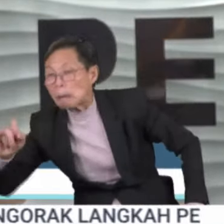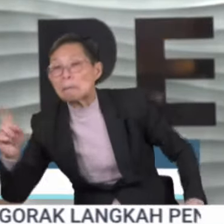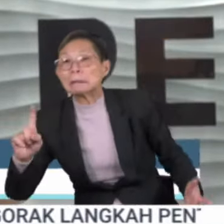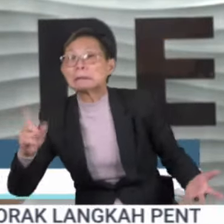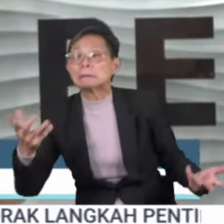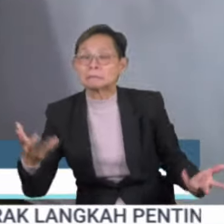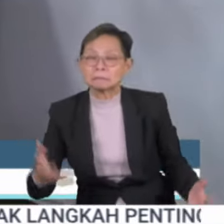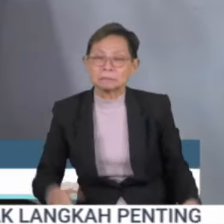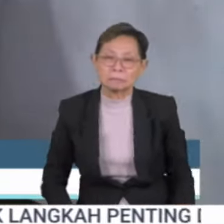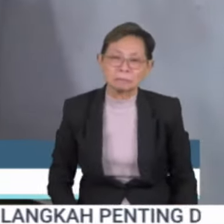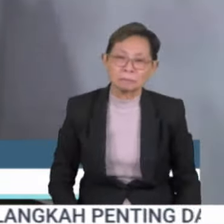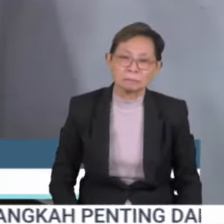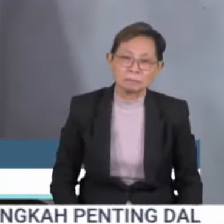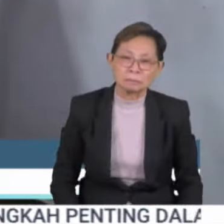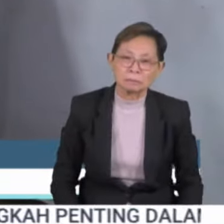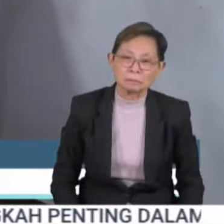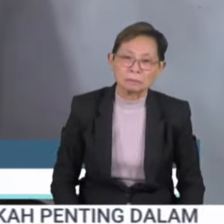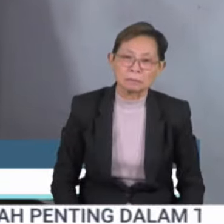adanya si mati.